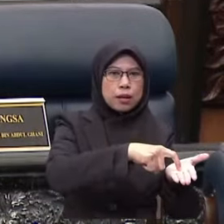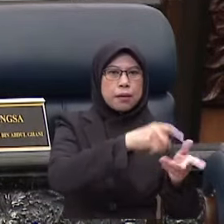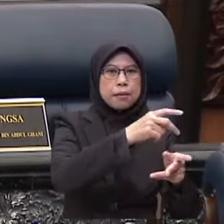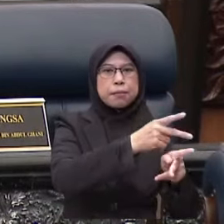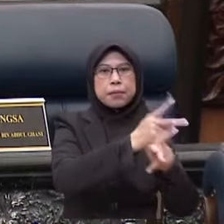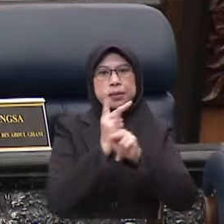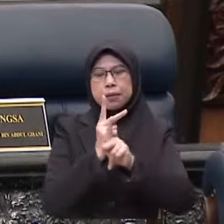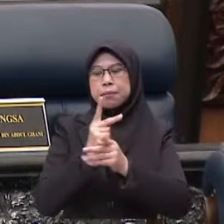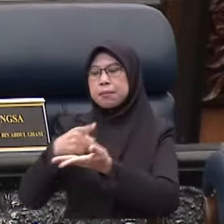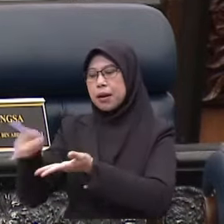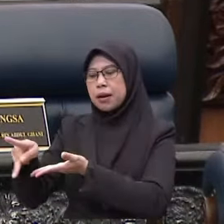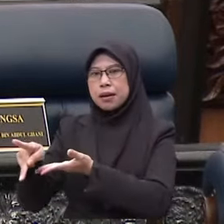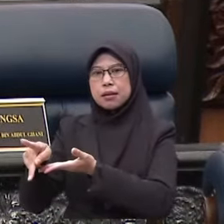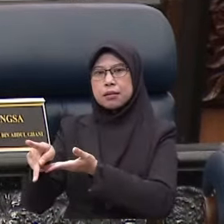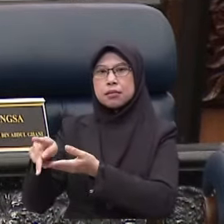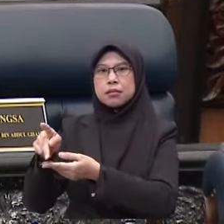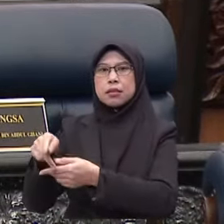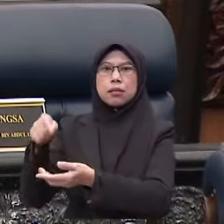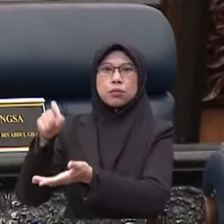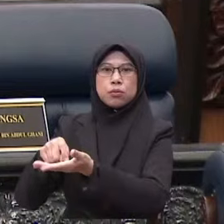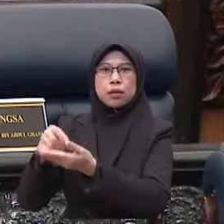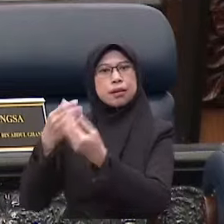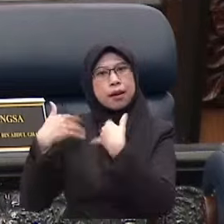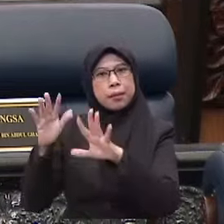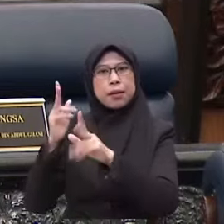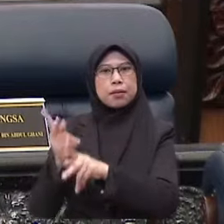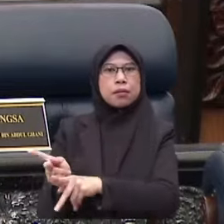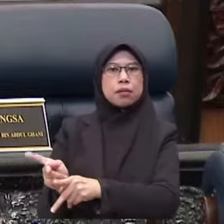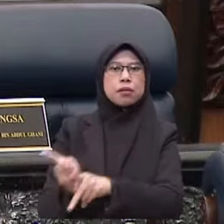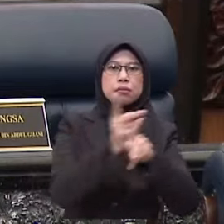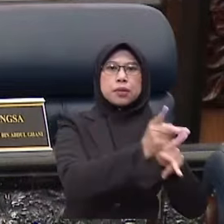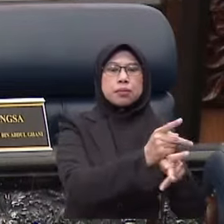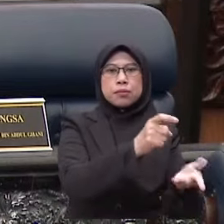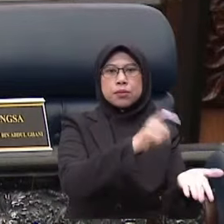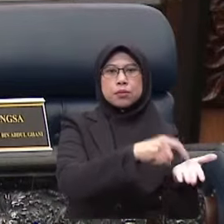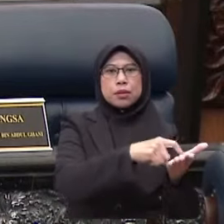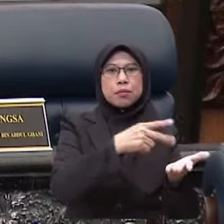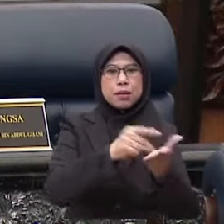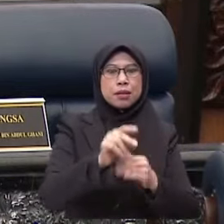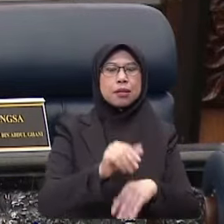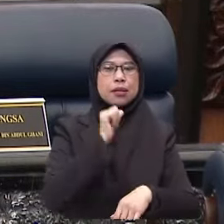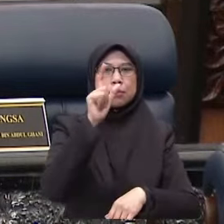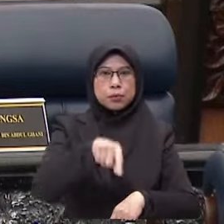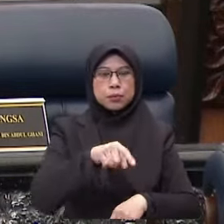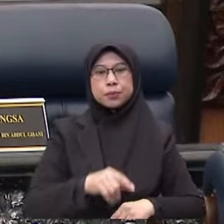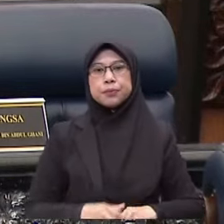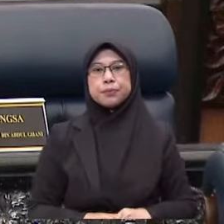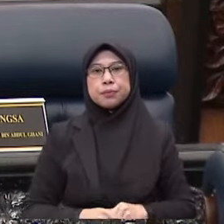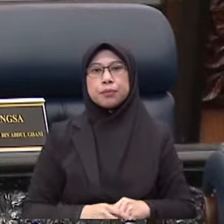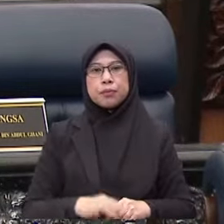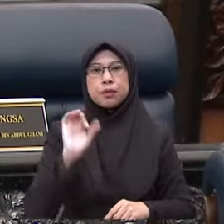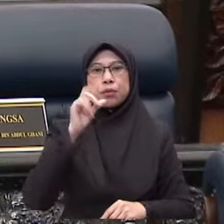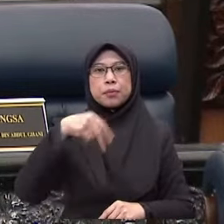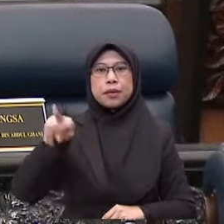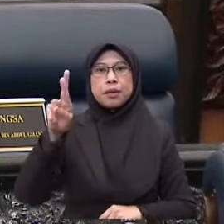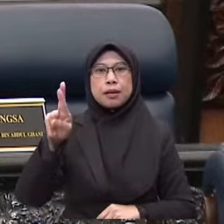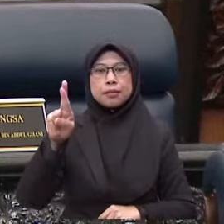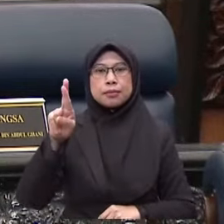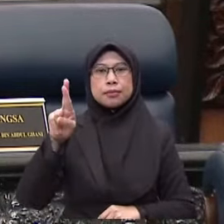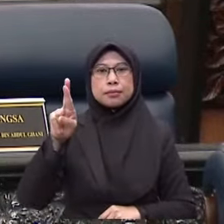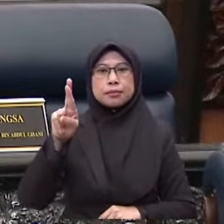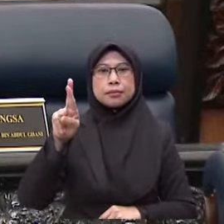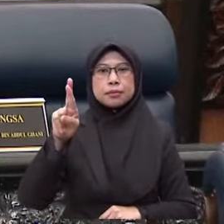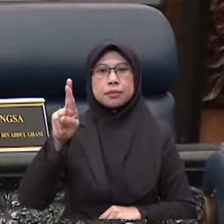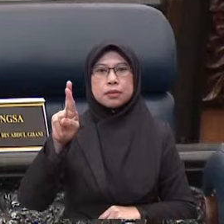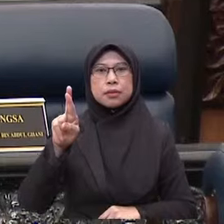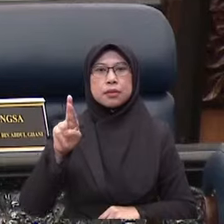dalam negara yang kelim pengurusan dasar matupun iitu penentuan